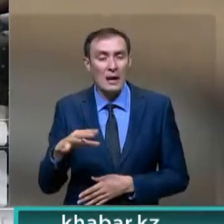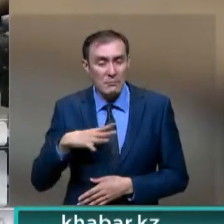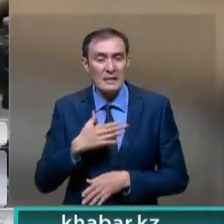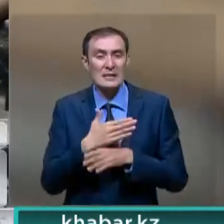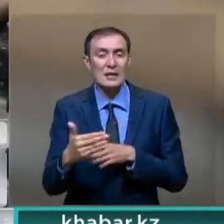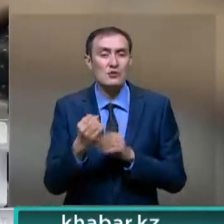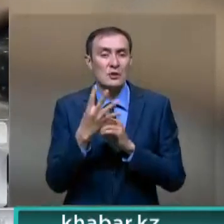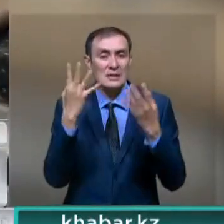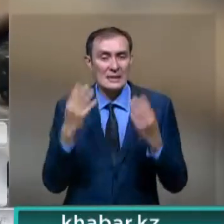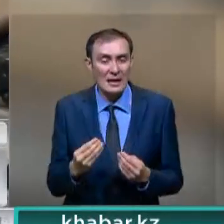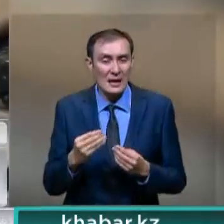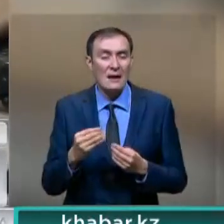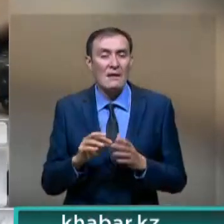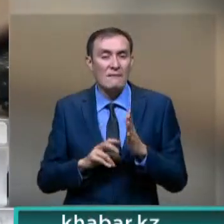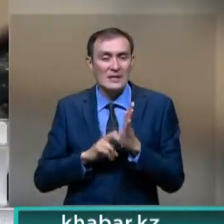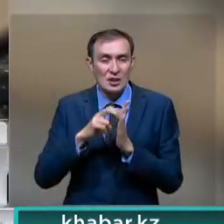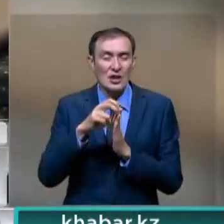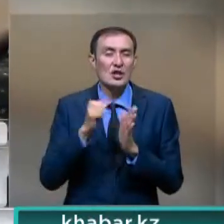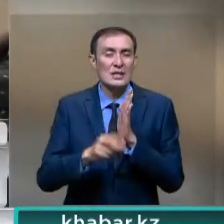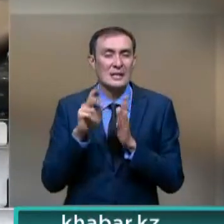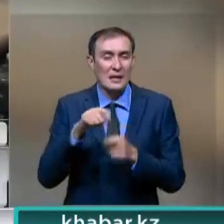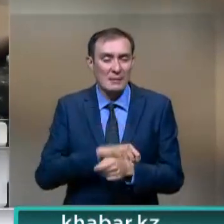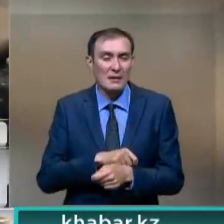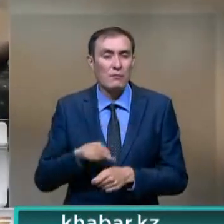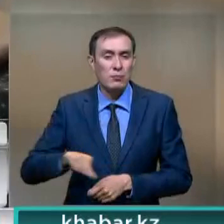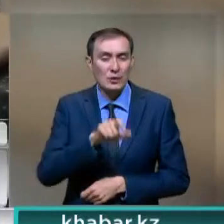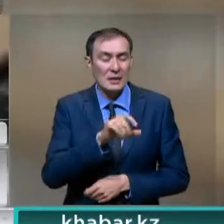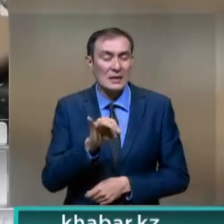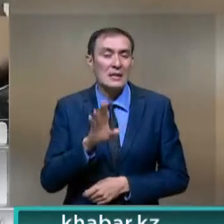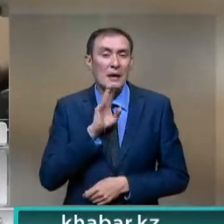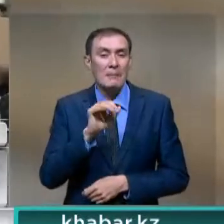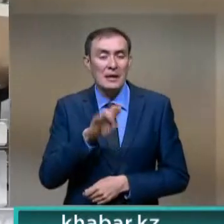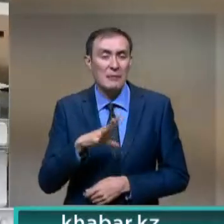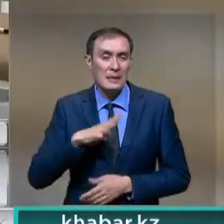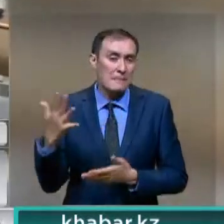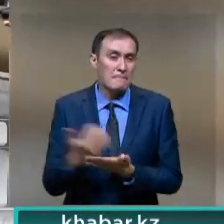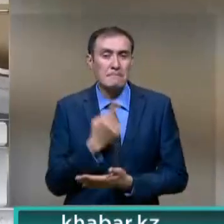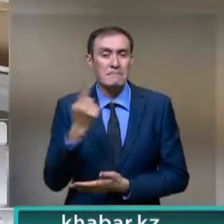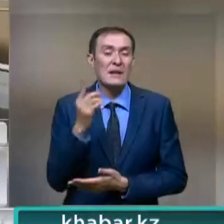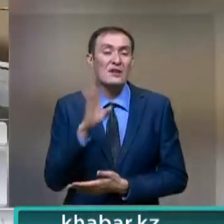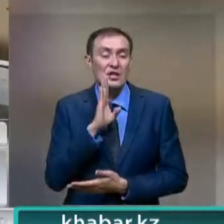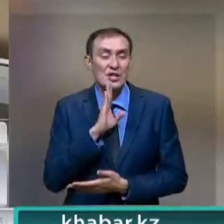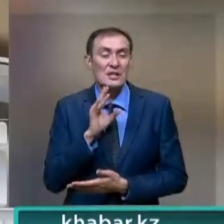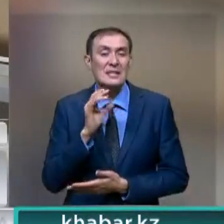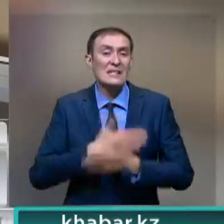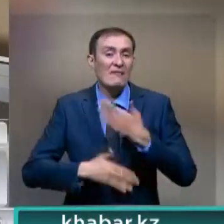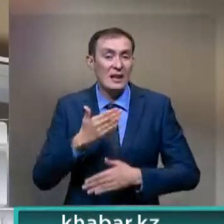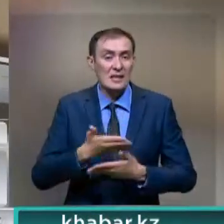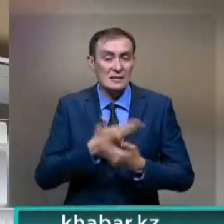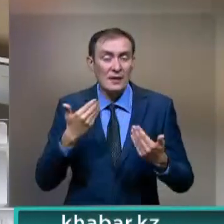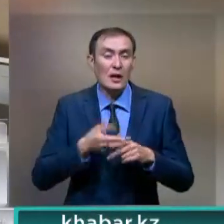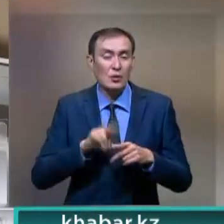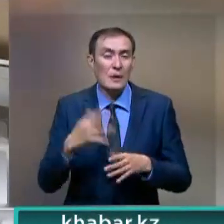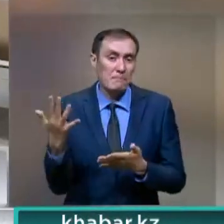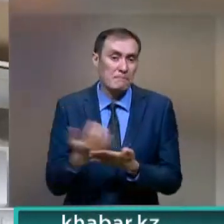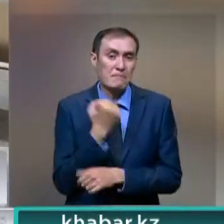затем 14 дней восхождения, 60 километров в пути. И Мария Уэзова стала первой женщиной с особыми потребностями,